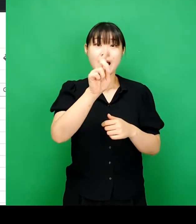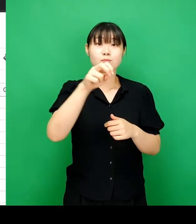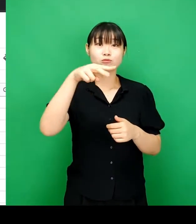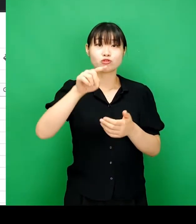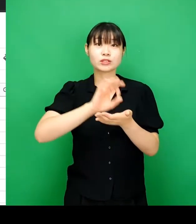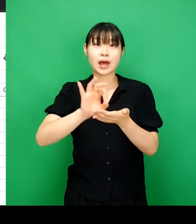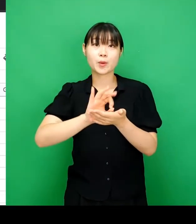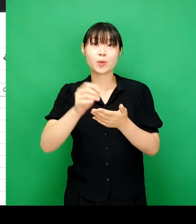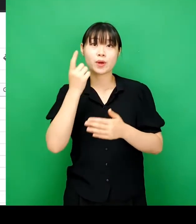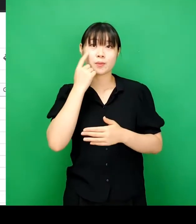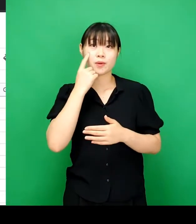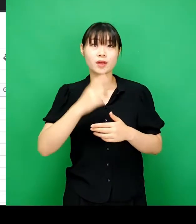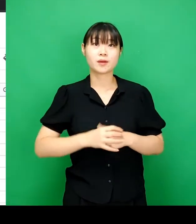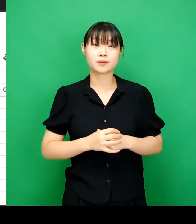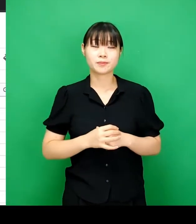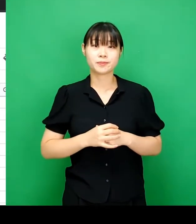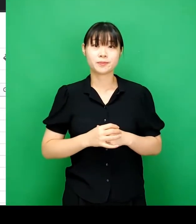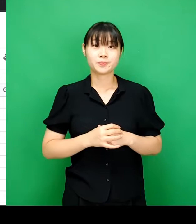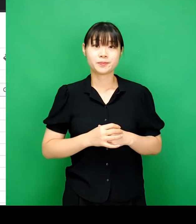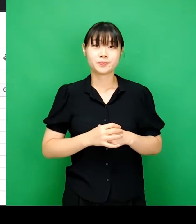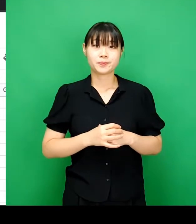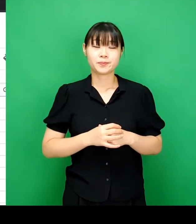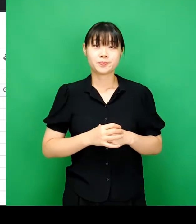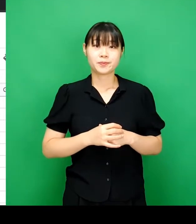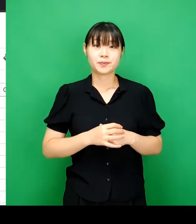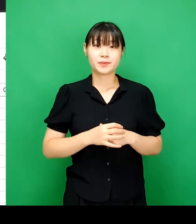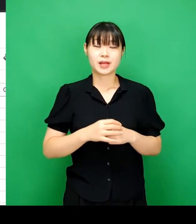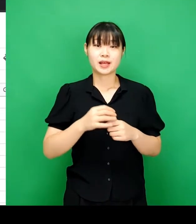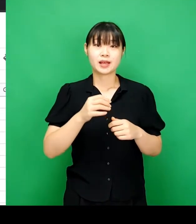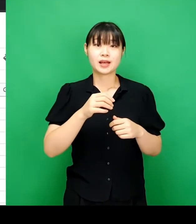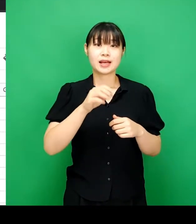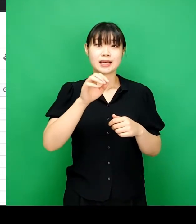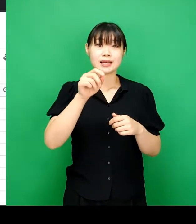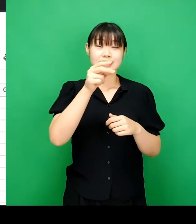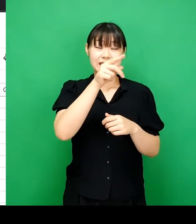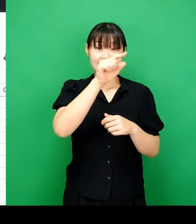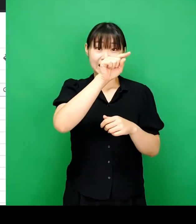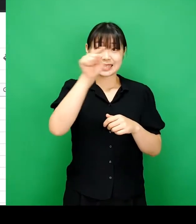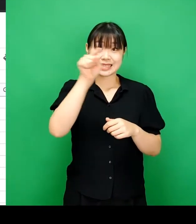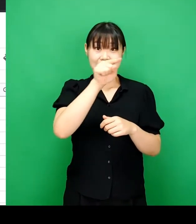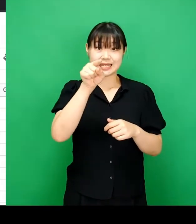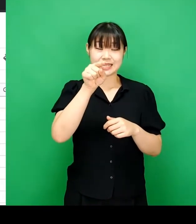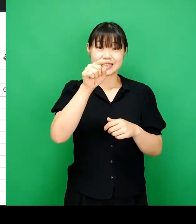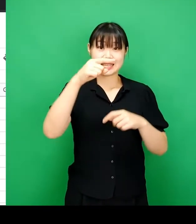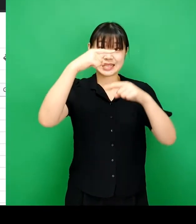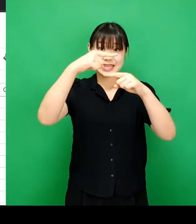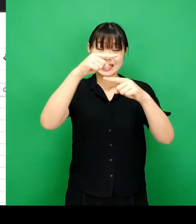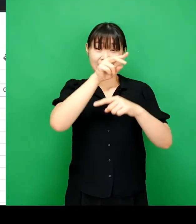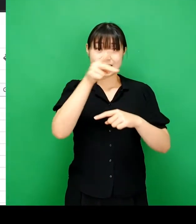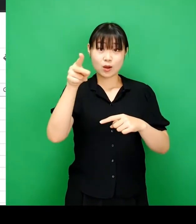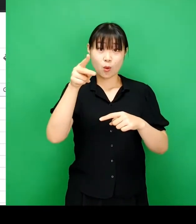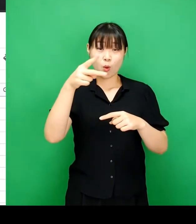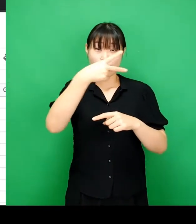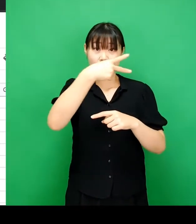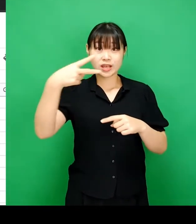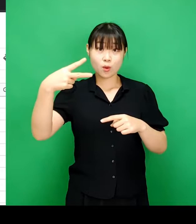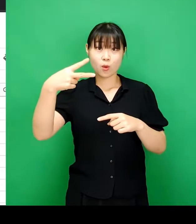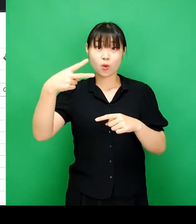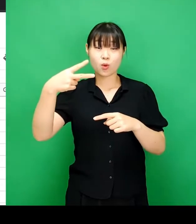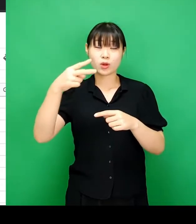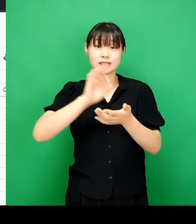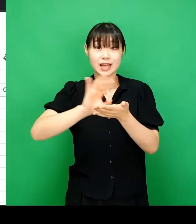import XML 함수를 사용해 보겠습니다. A4 셀에 equal 등호를 입력한